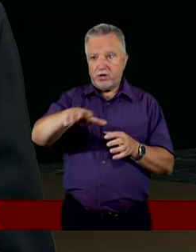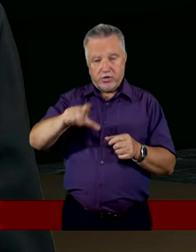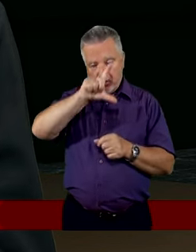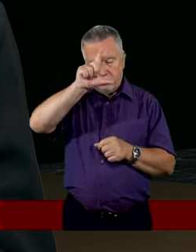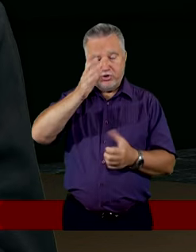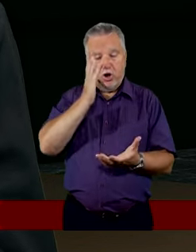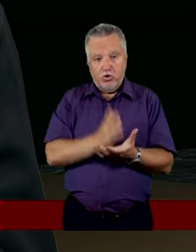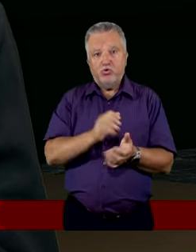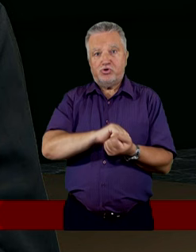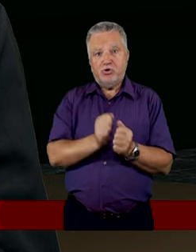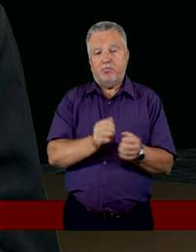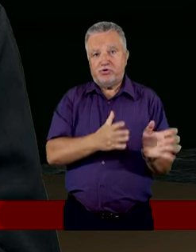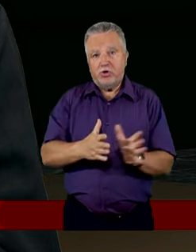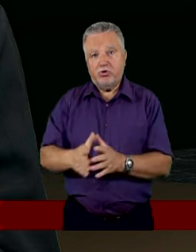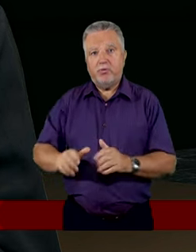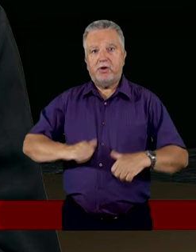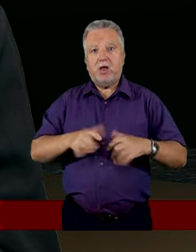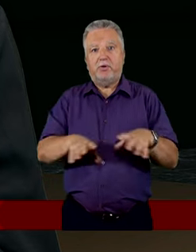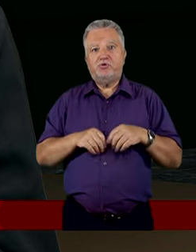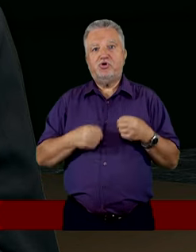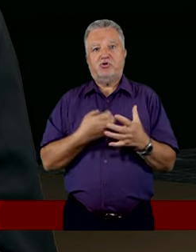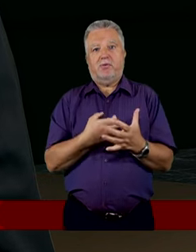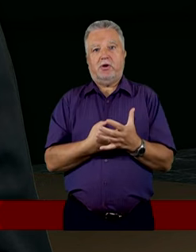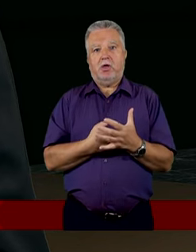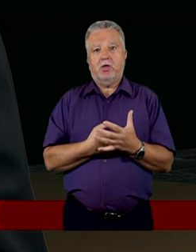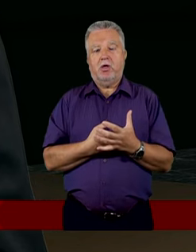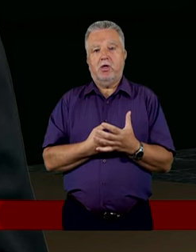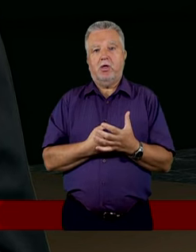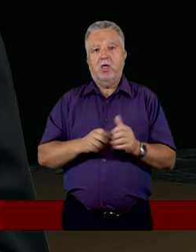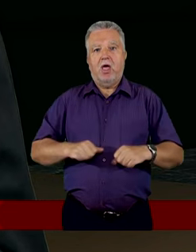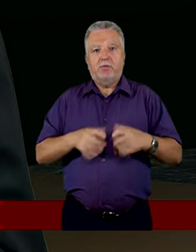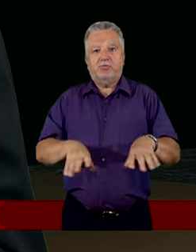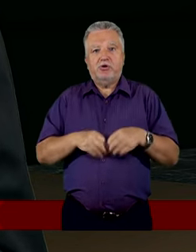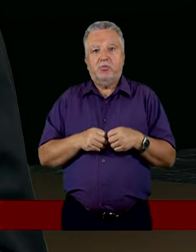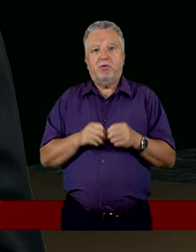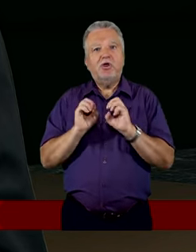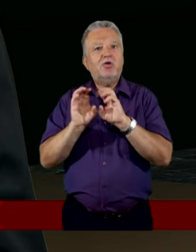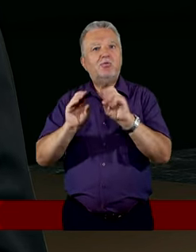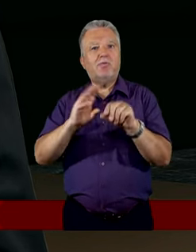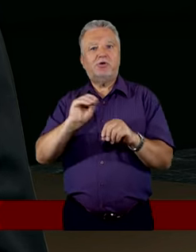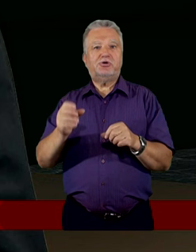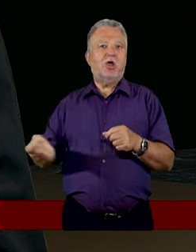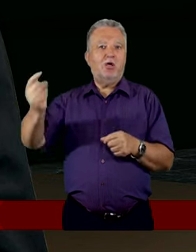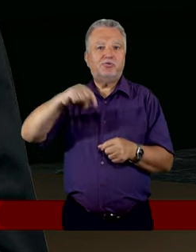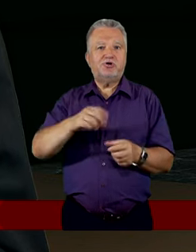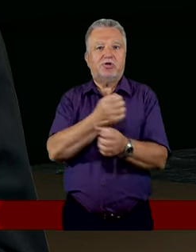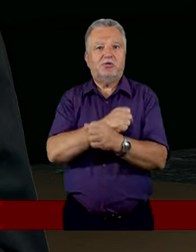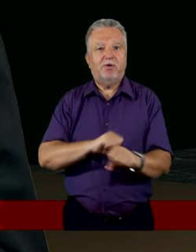otaczający ich ludzie są już przygotowani na to, żeby przyjmować Ewangelię, żeby przyjmować wieść, że pojawił się